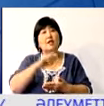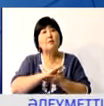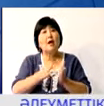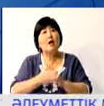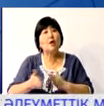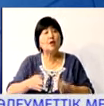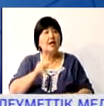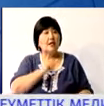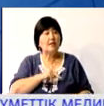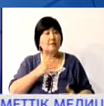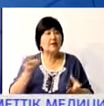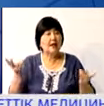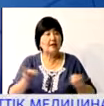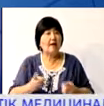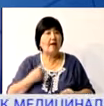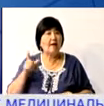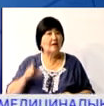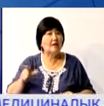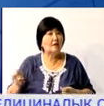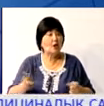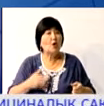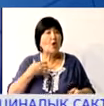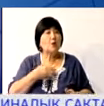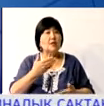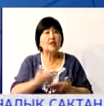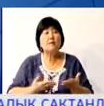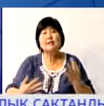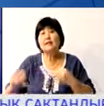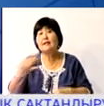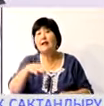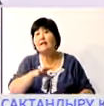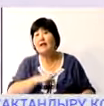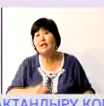жолдары мен еңбек нарығына қажетті кадр даярлау ісіндегі өзекті мәселелер талқыланды.